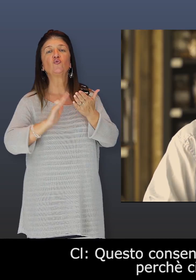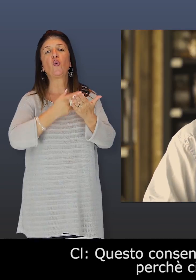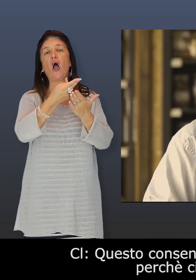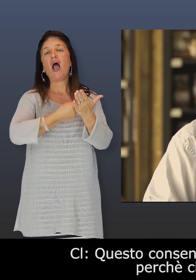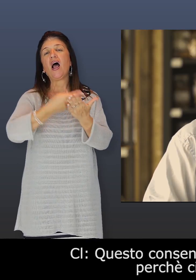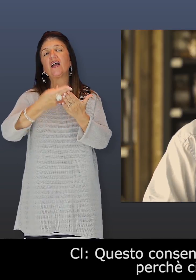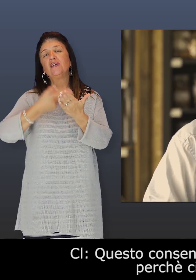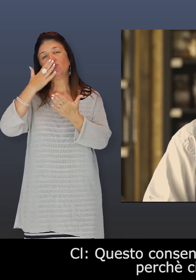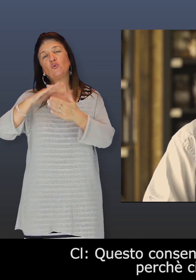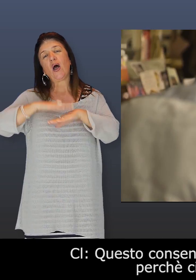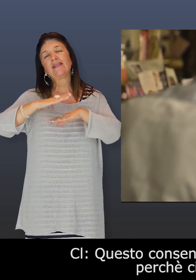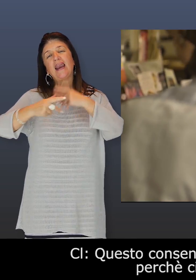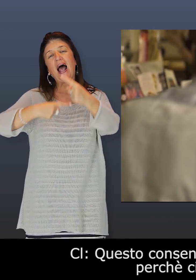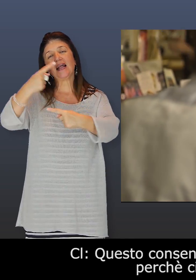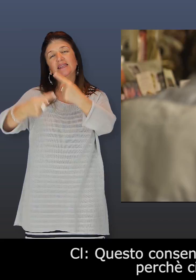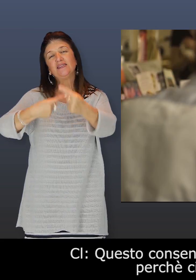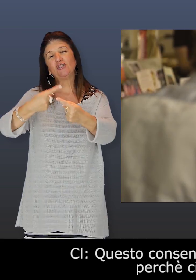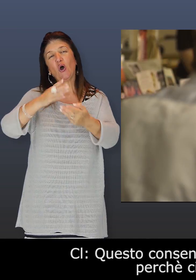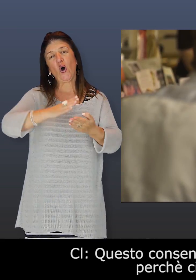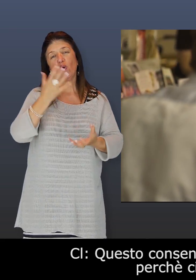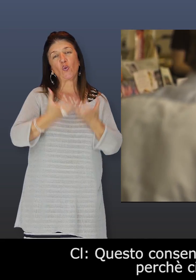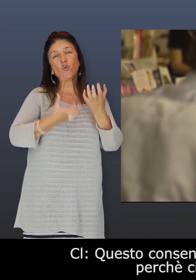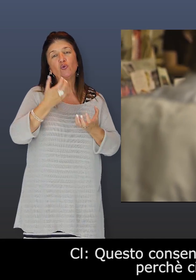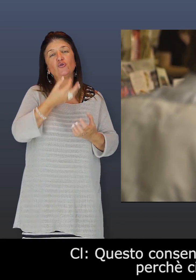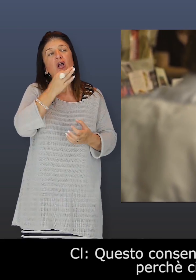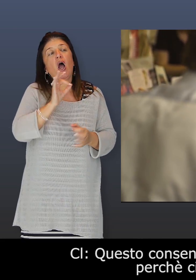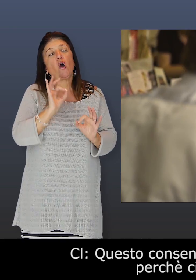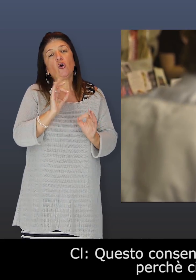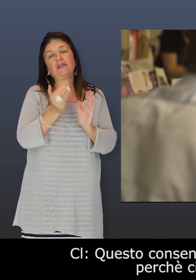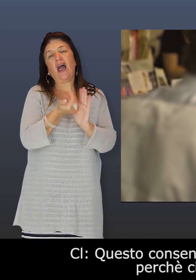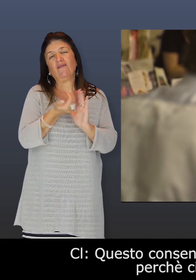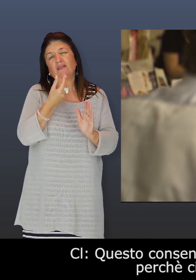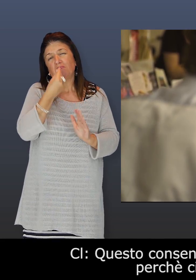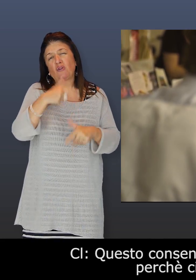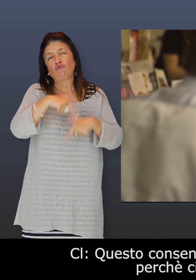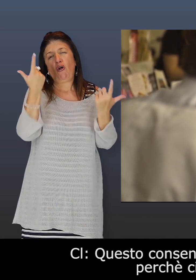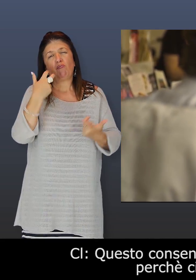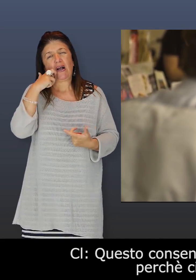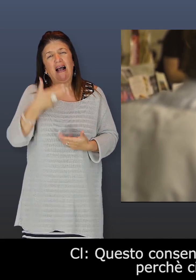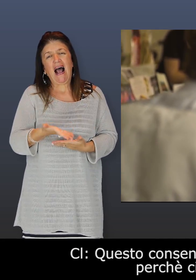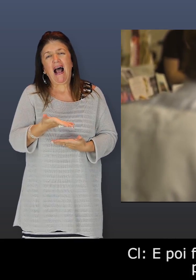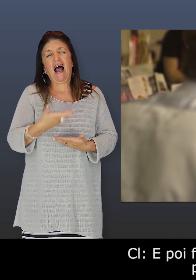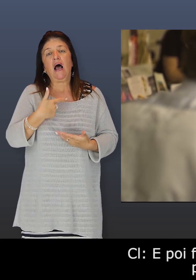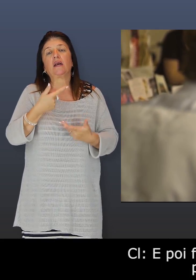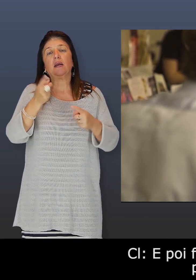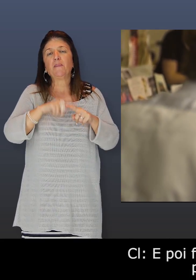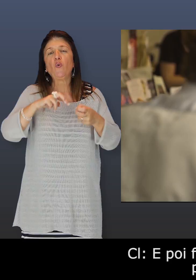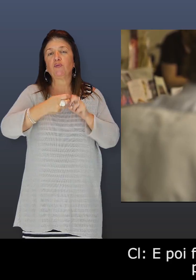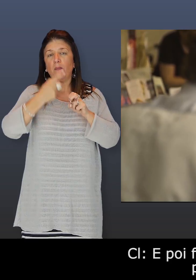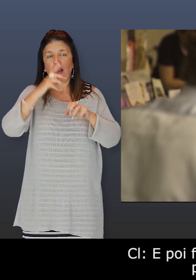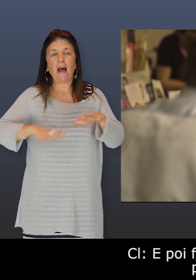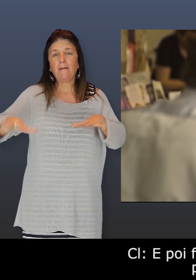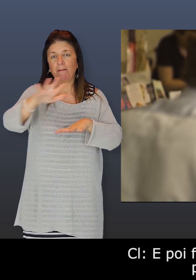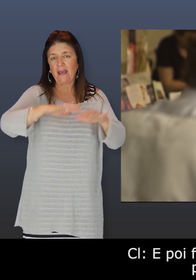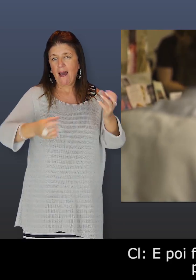questo consente anche un po' di limitare l'uso di carne perché insomma ci sono dei problemi ambientali e poi fa anche bene al